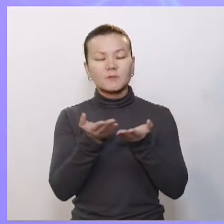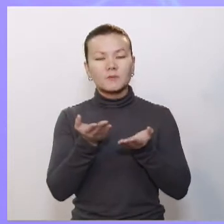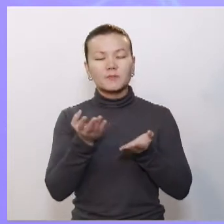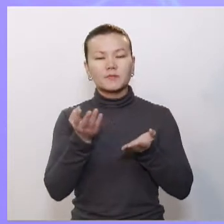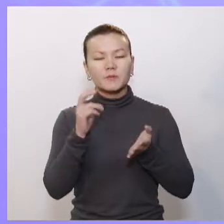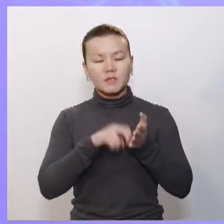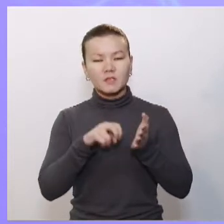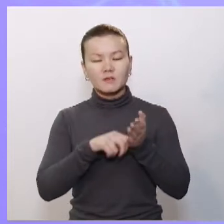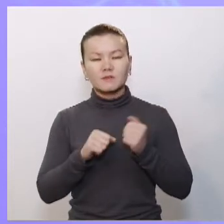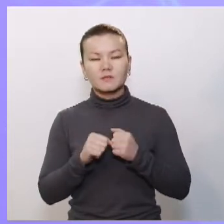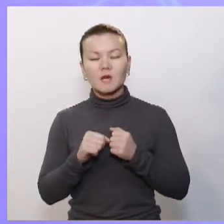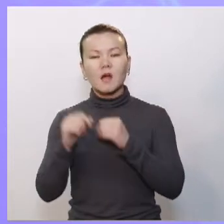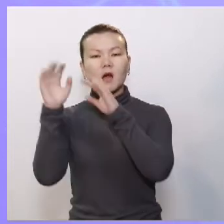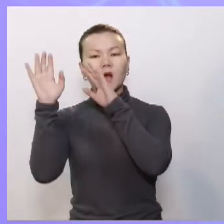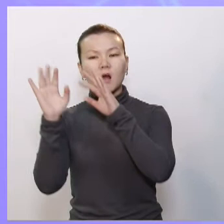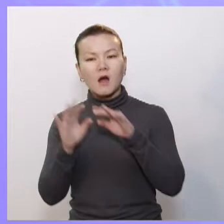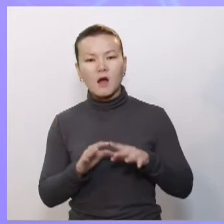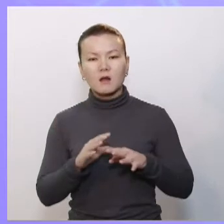Кар, муз эрийт.